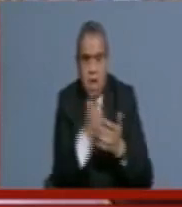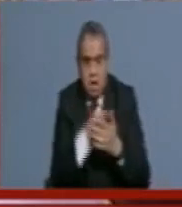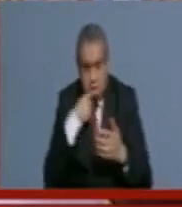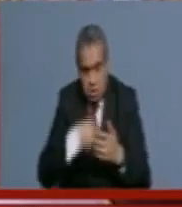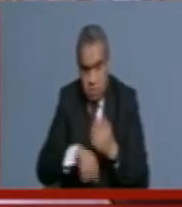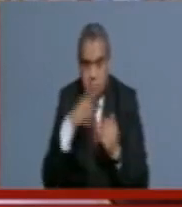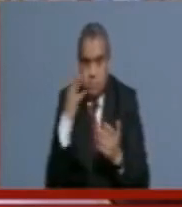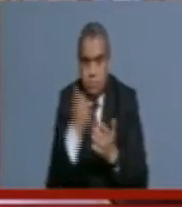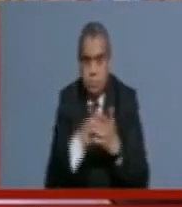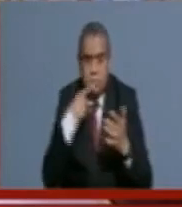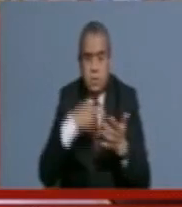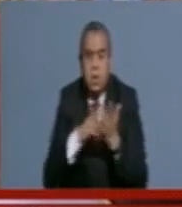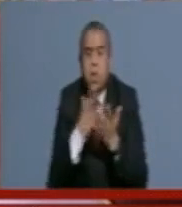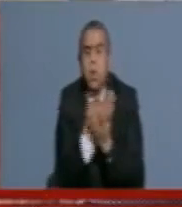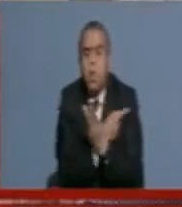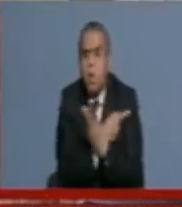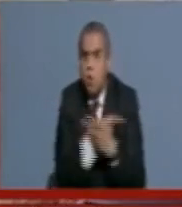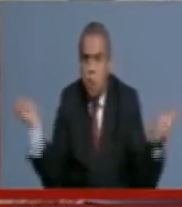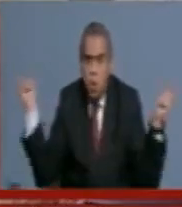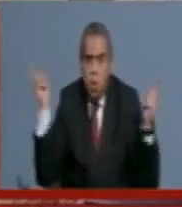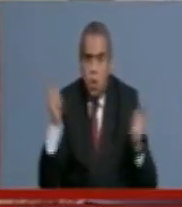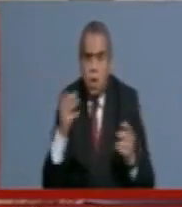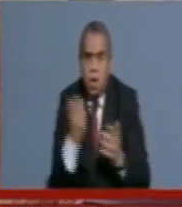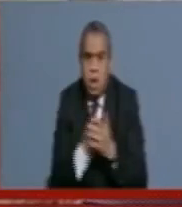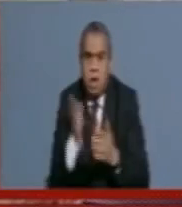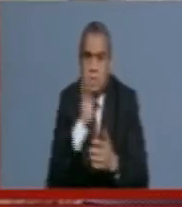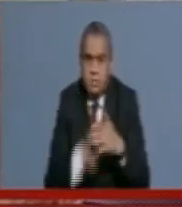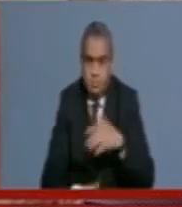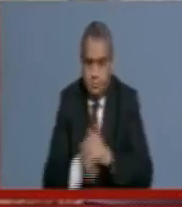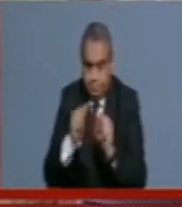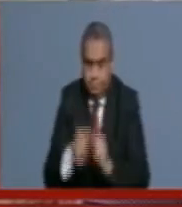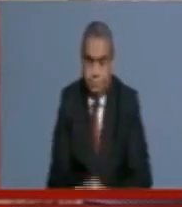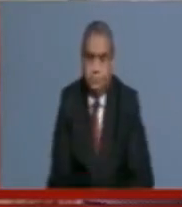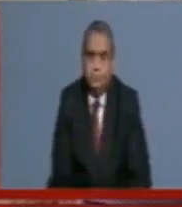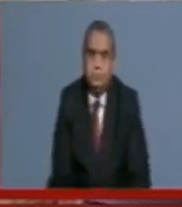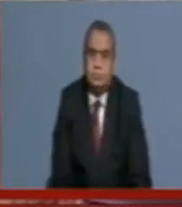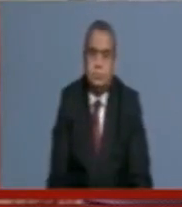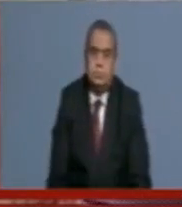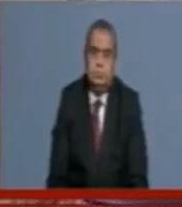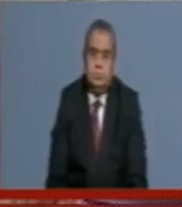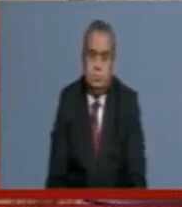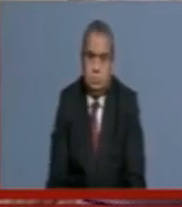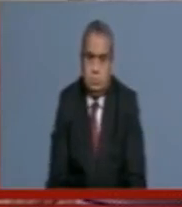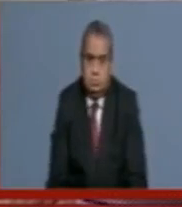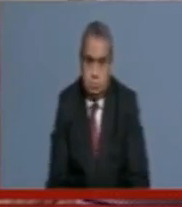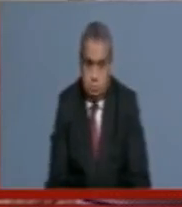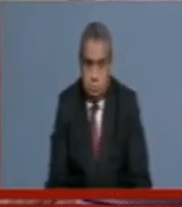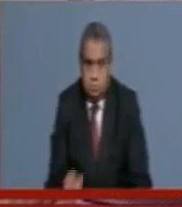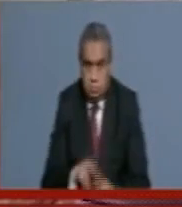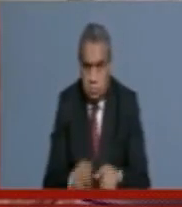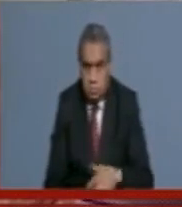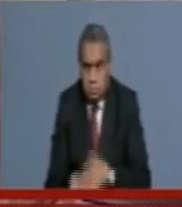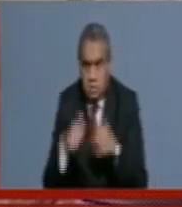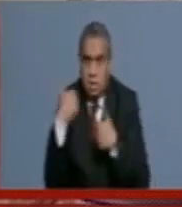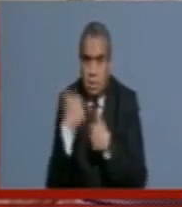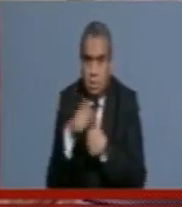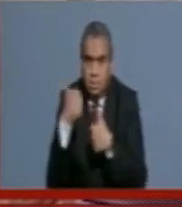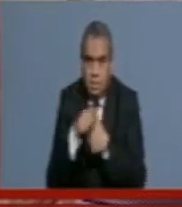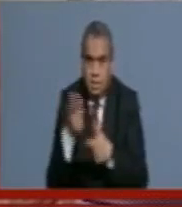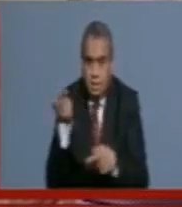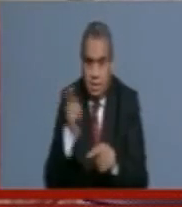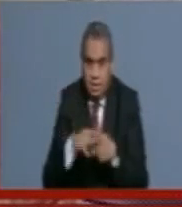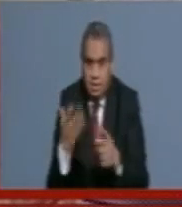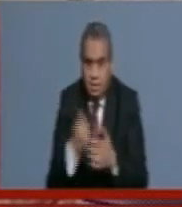نوصل لكل البيوت. ابتدينا بقى ان احنا عندنا